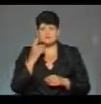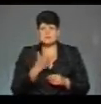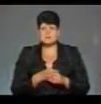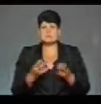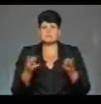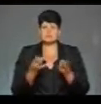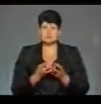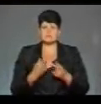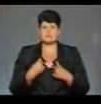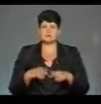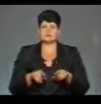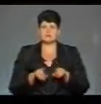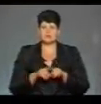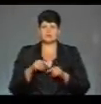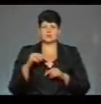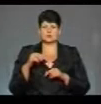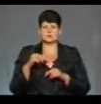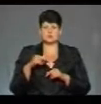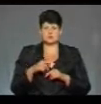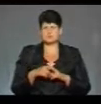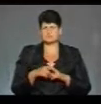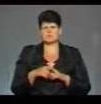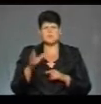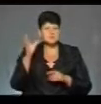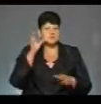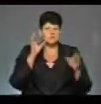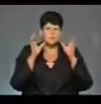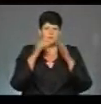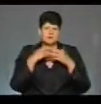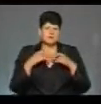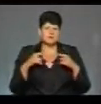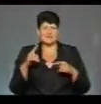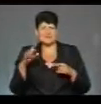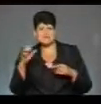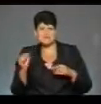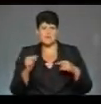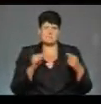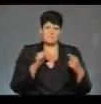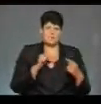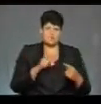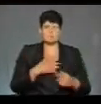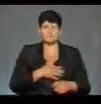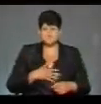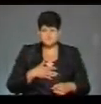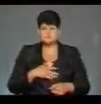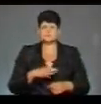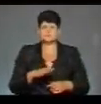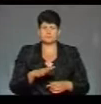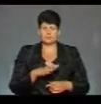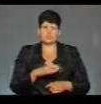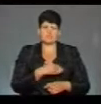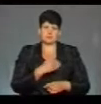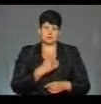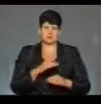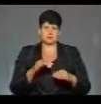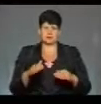потрібна. Я теж йшла, наслухалася багато різних за і проти, теж переживала, і була і температура в